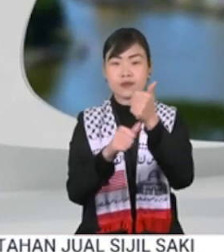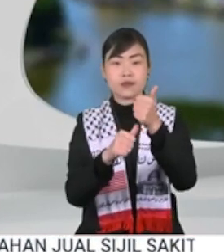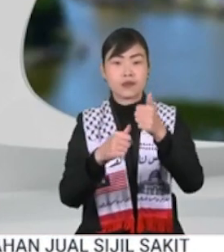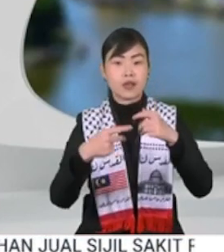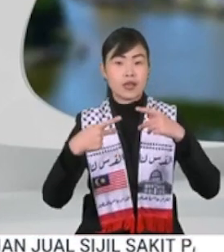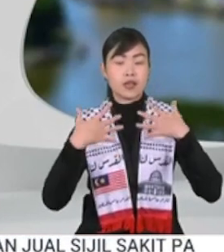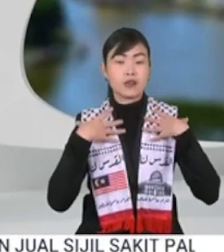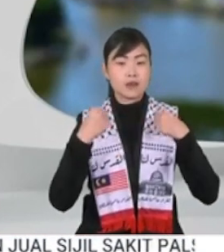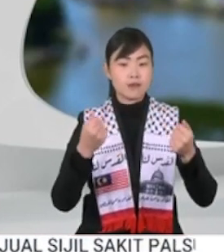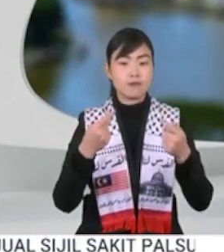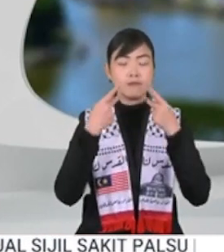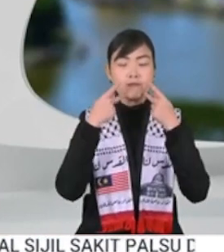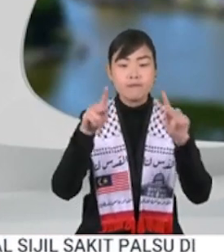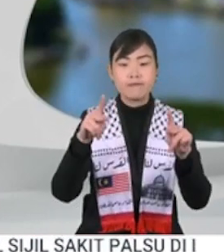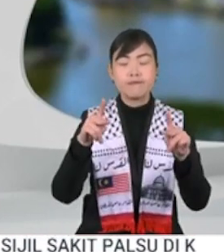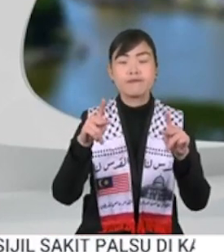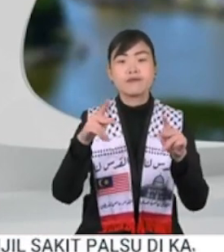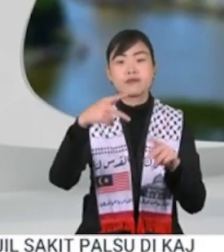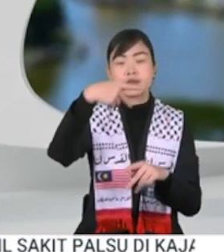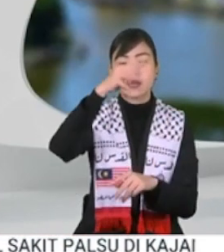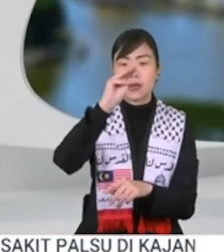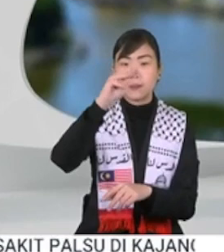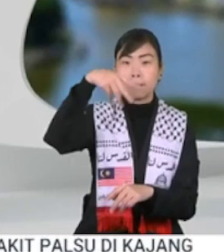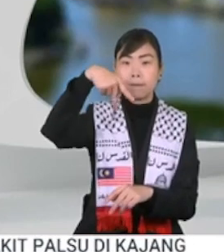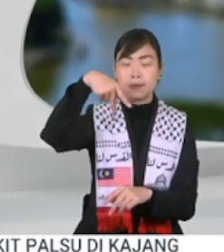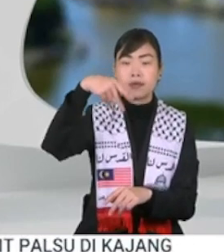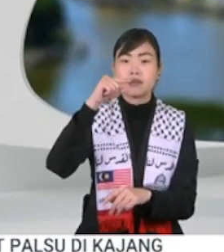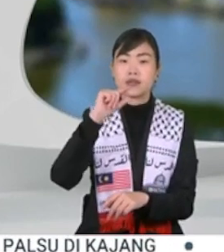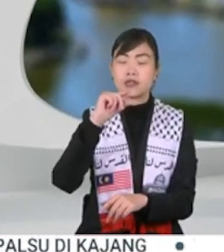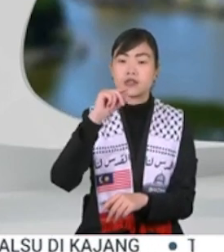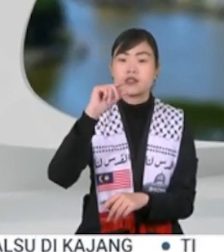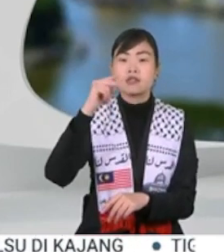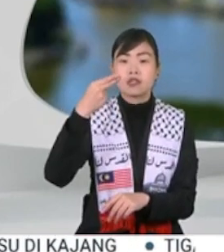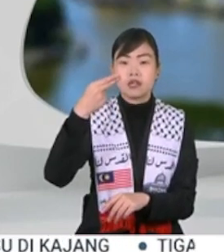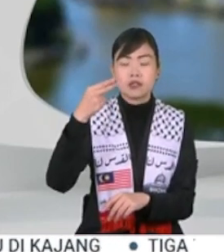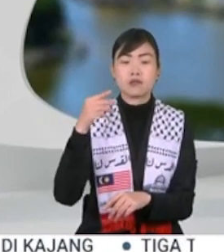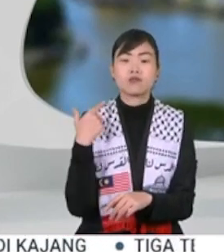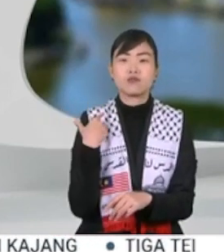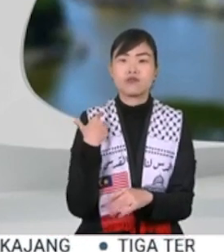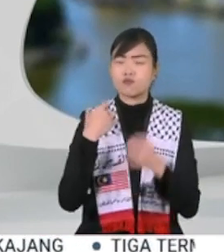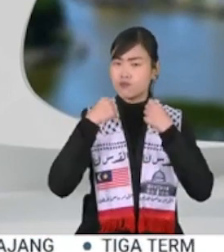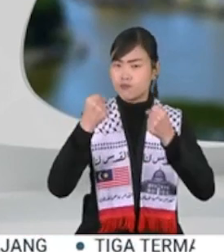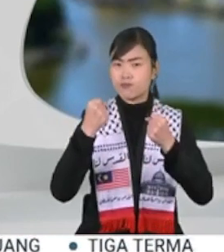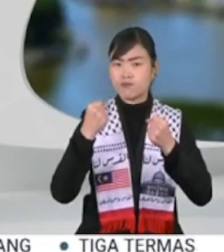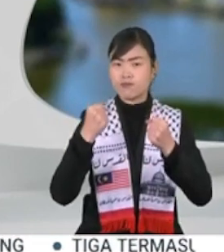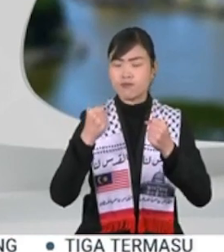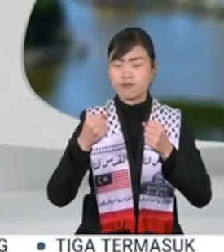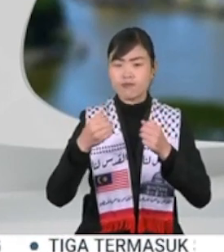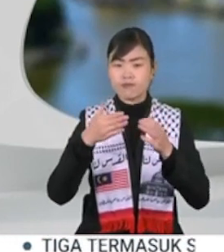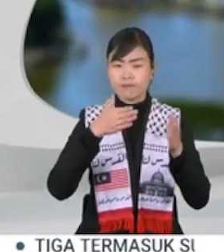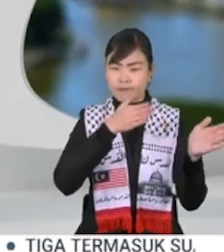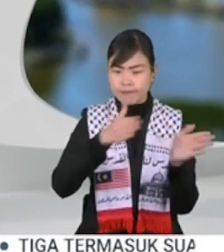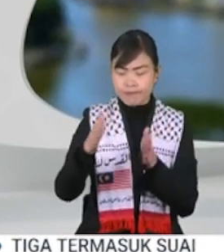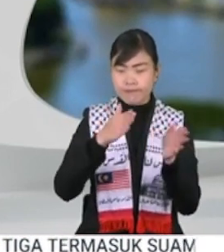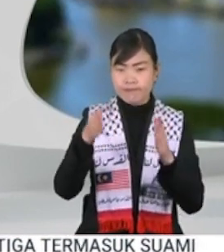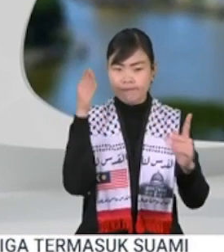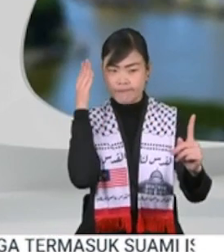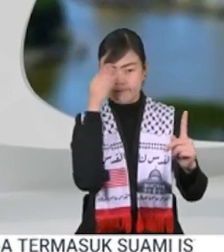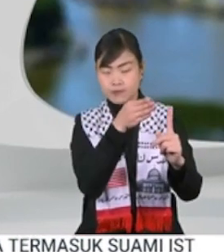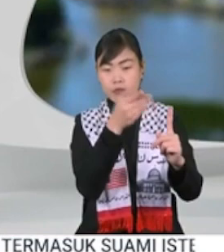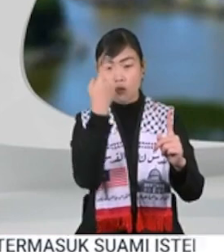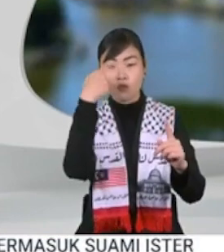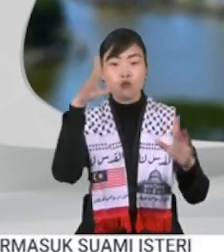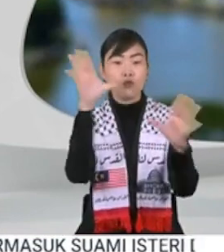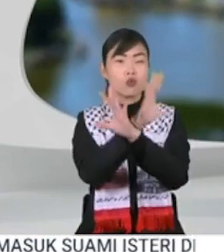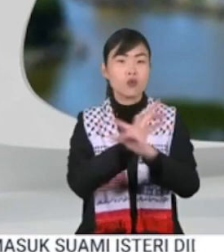Perumahan dan kerajaan tempatan mphlg diminta terus mengukuhkan kerjasama strategik dalam membawa transformasi untuk